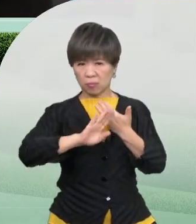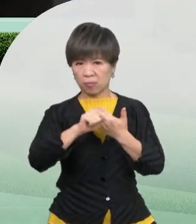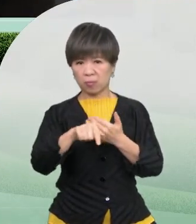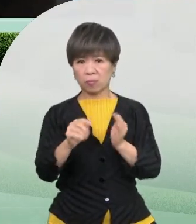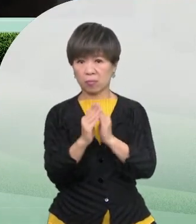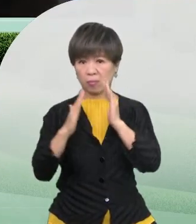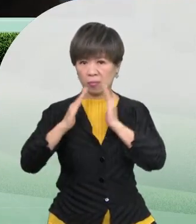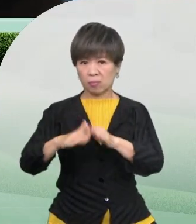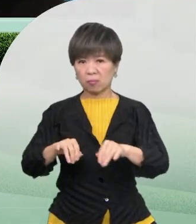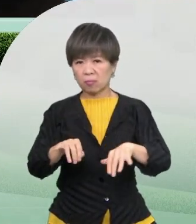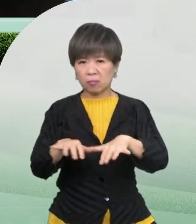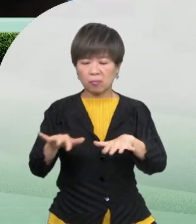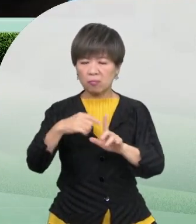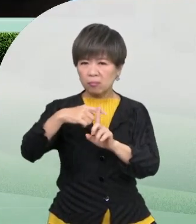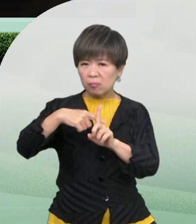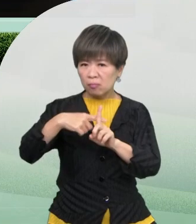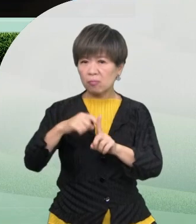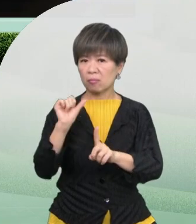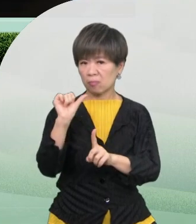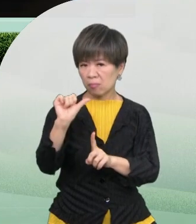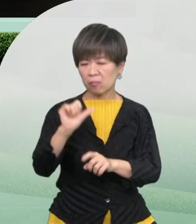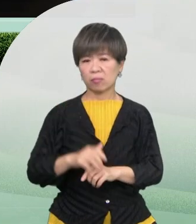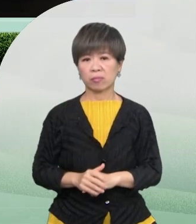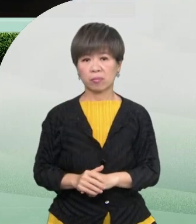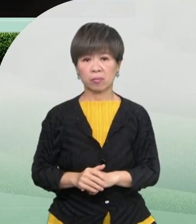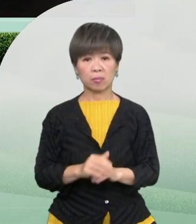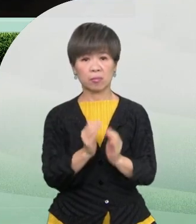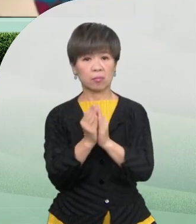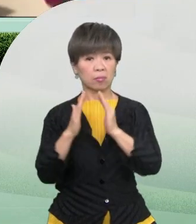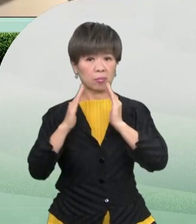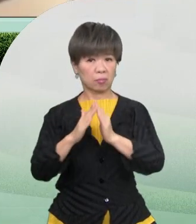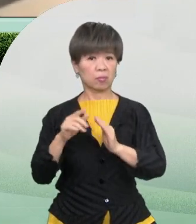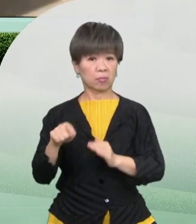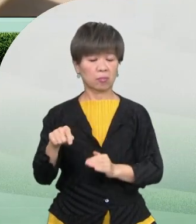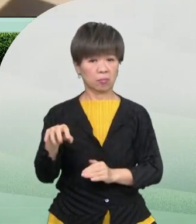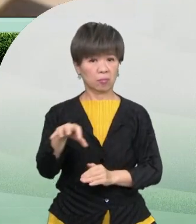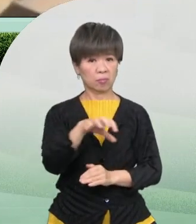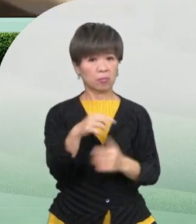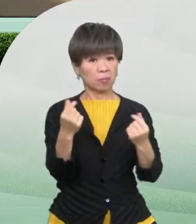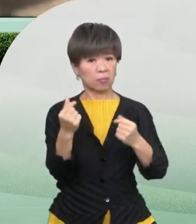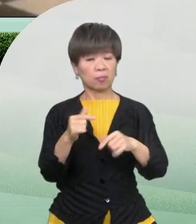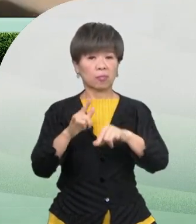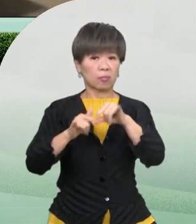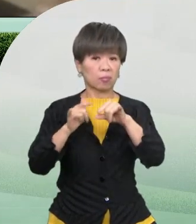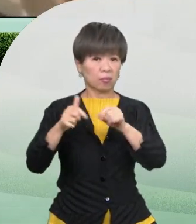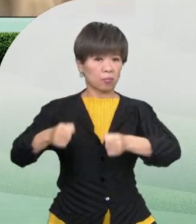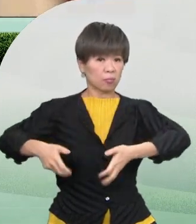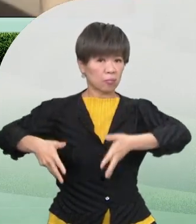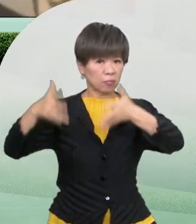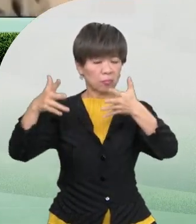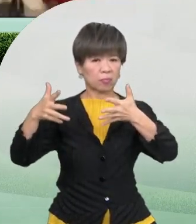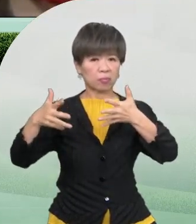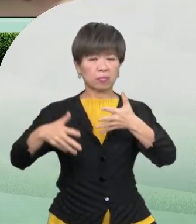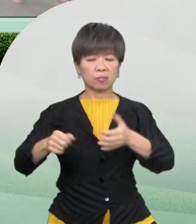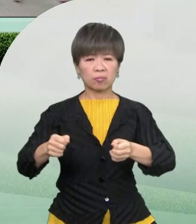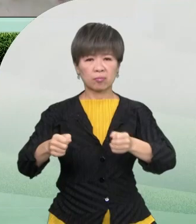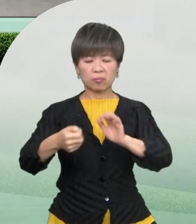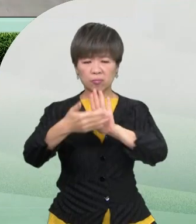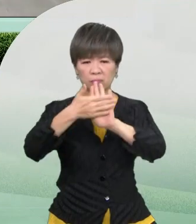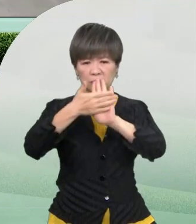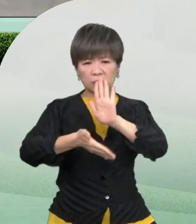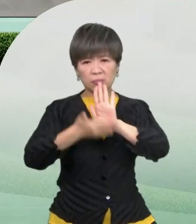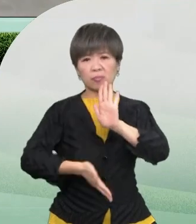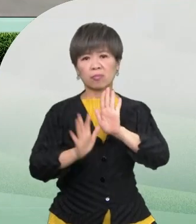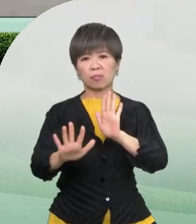然时间进入安全度系5级，突然时部分地中那个材料入边个铁路跌下